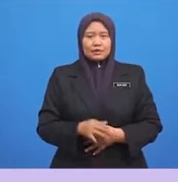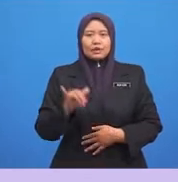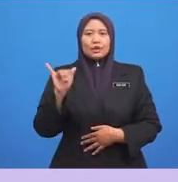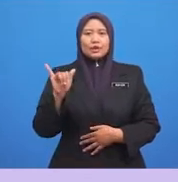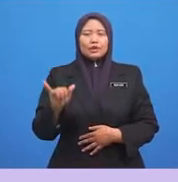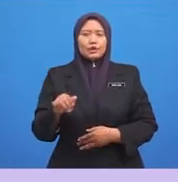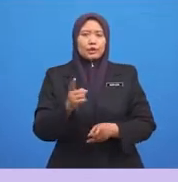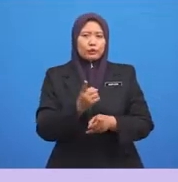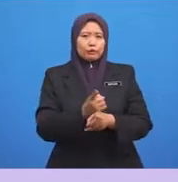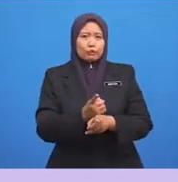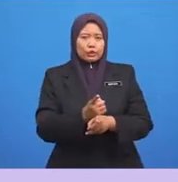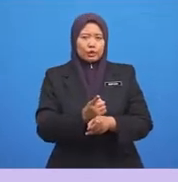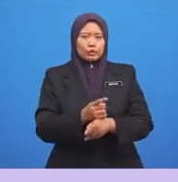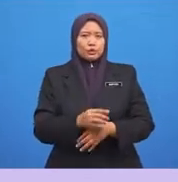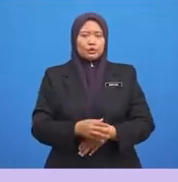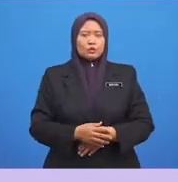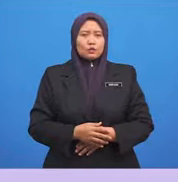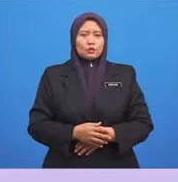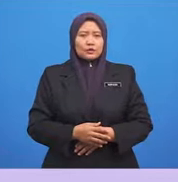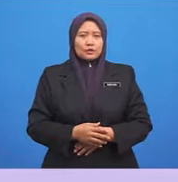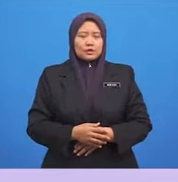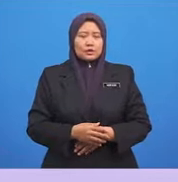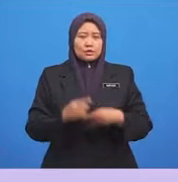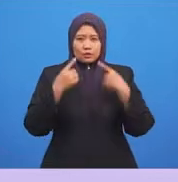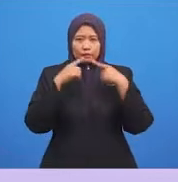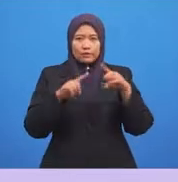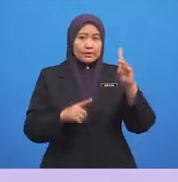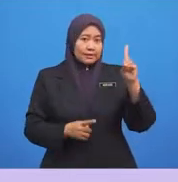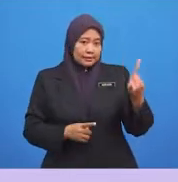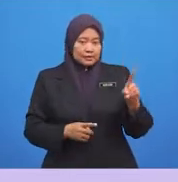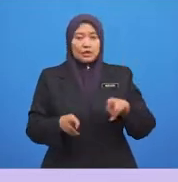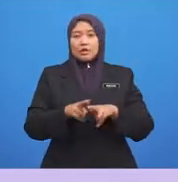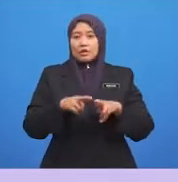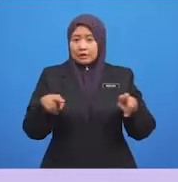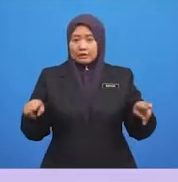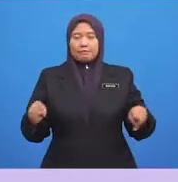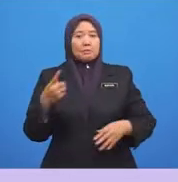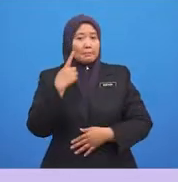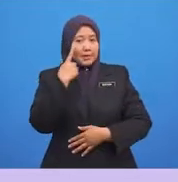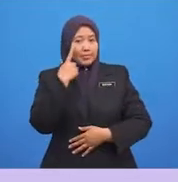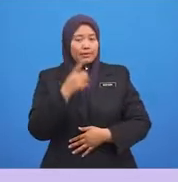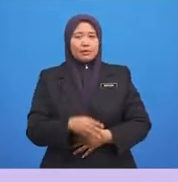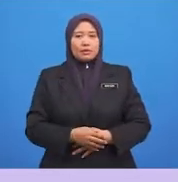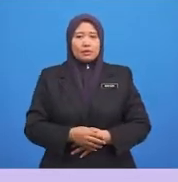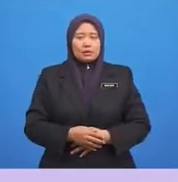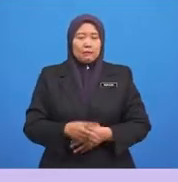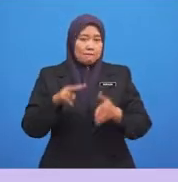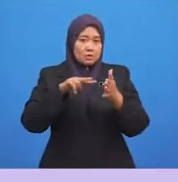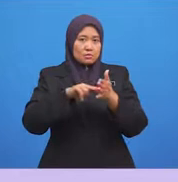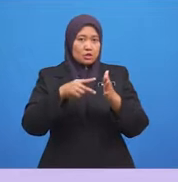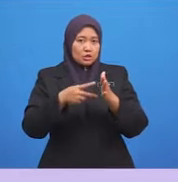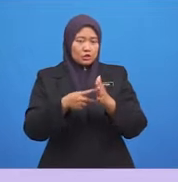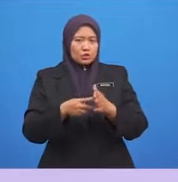Ya, betul. Memang pandai. Jawapannya ialah D, rambang mata. Rambang mata